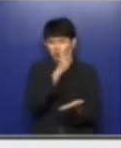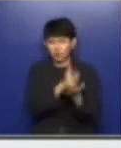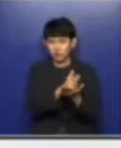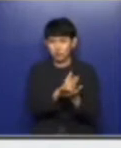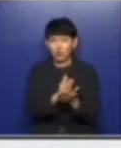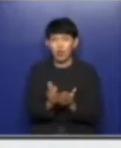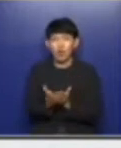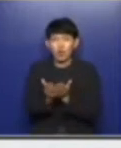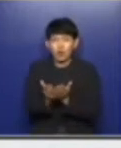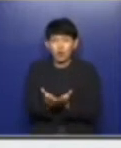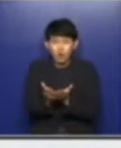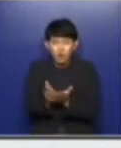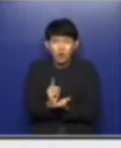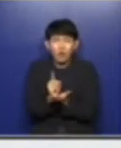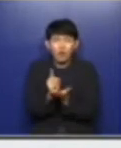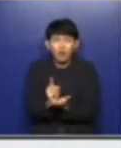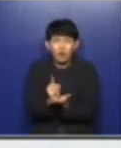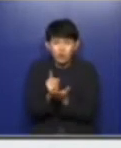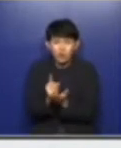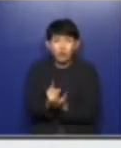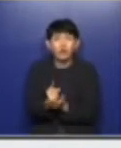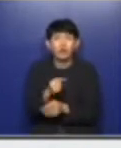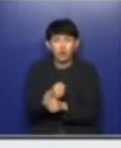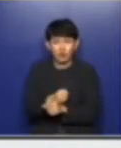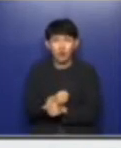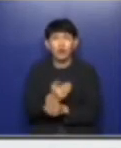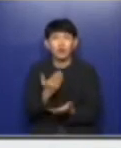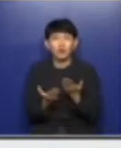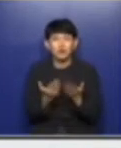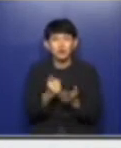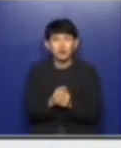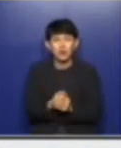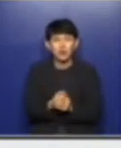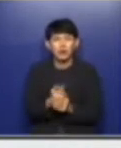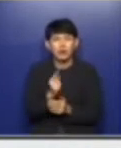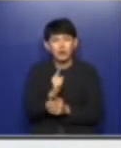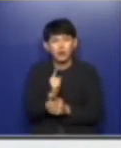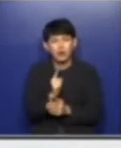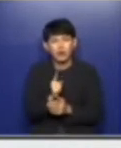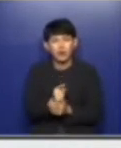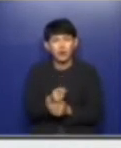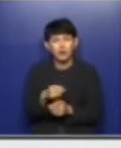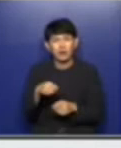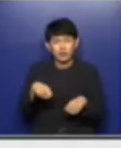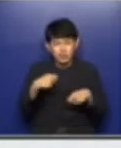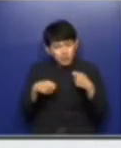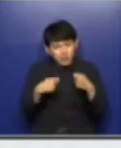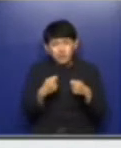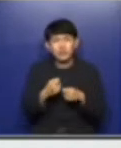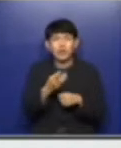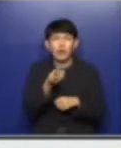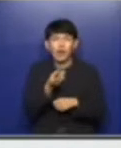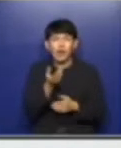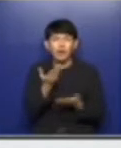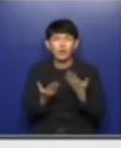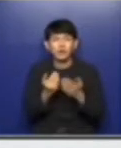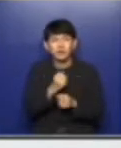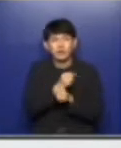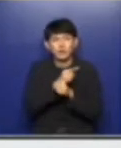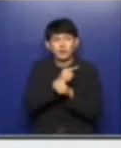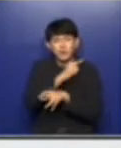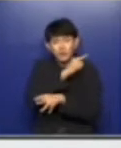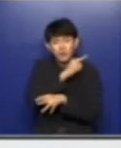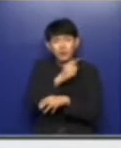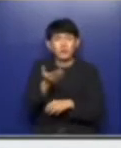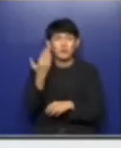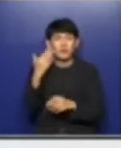งไม่ว่าจะเป็นเรื่องของมากับอาหารไม่ว่าจะเป็นเรื่องของบุญบั้งไฟซึ่งแต่ก่อนนี้เทศบาลเมื